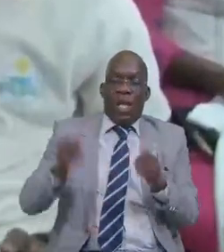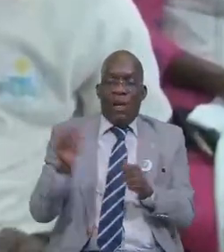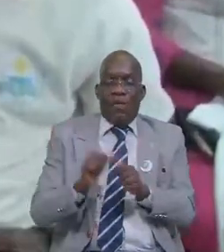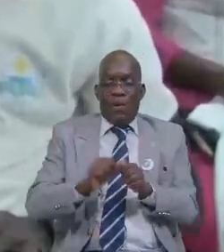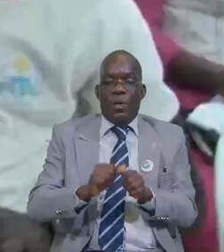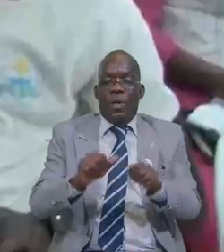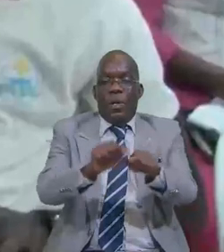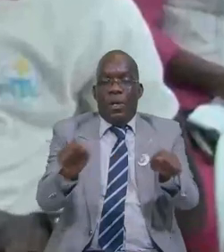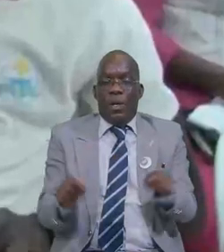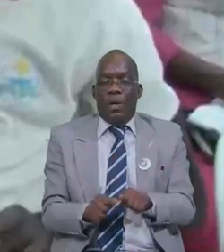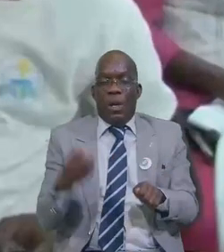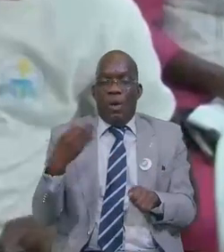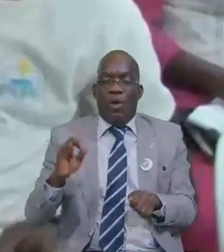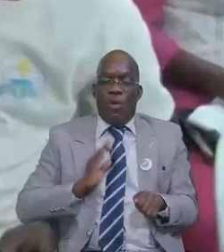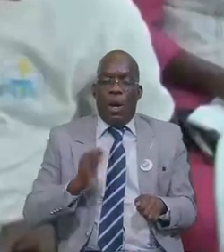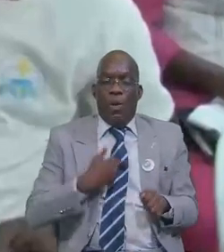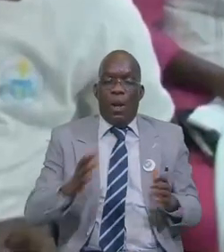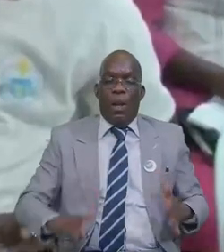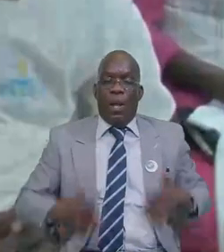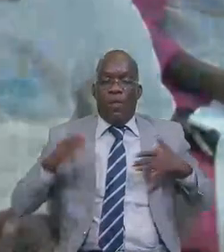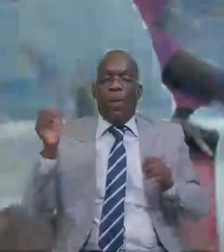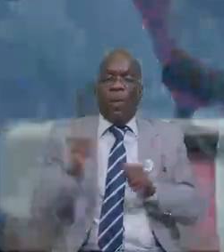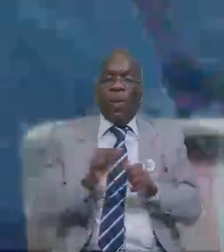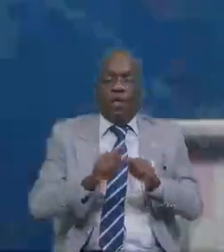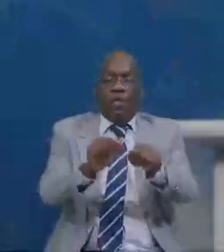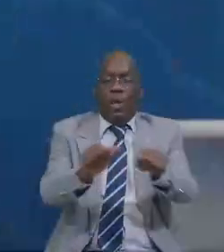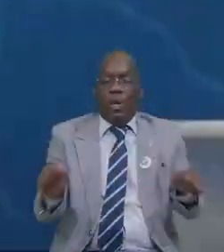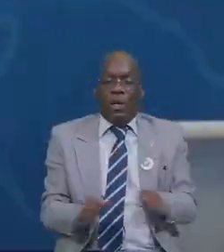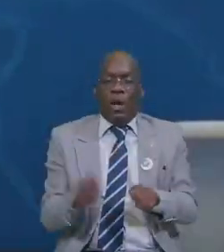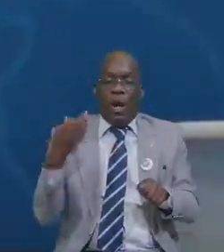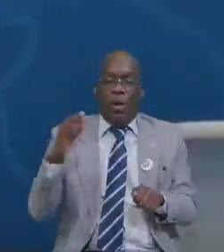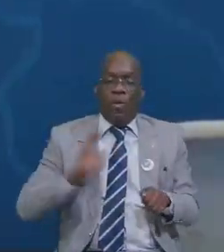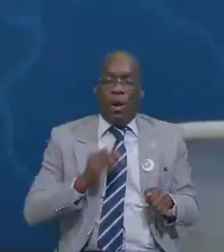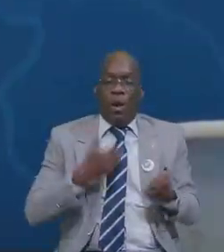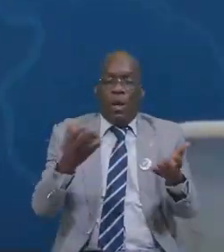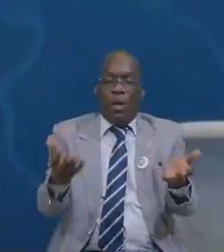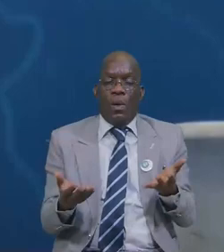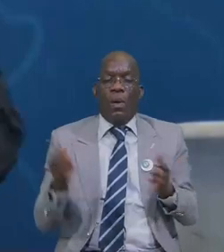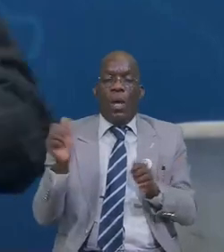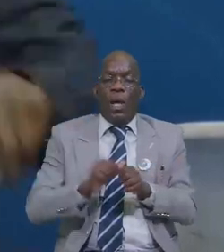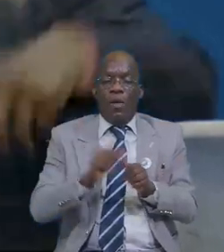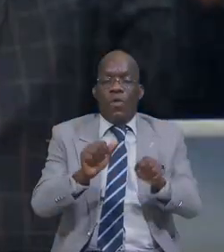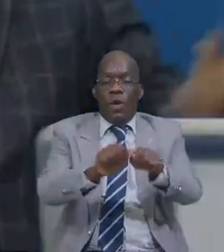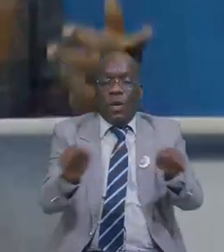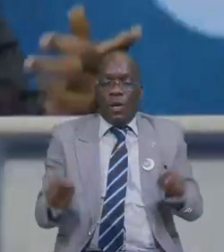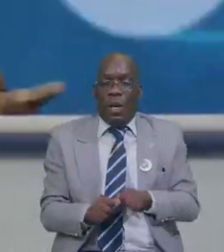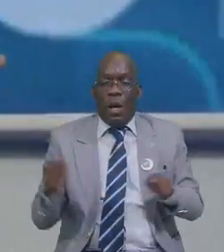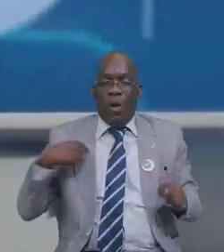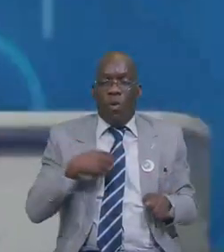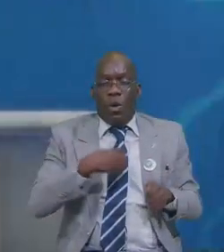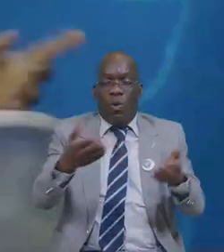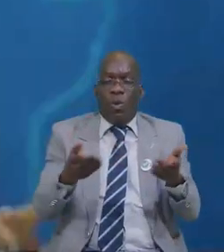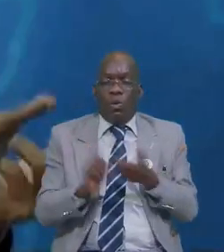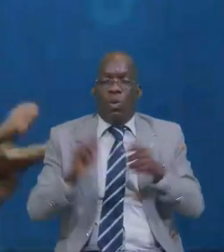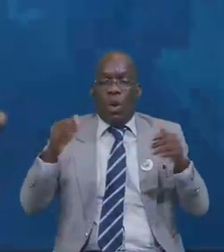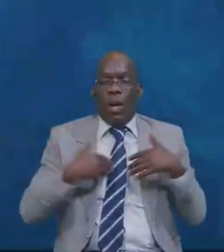les domaines de ta vie. Tous les domaines de nos désirs. Tous les domaines que nous voulons